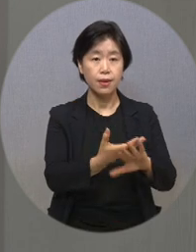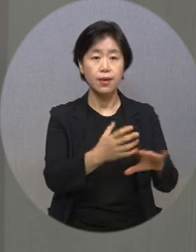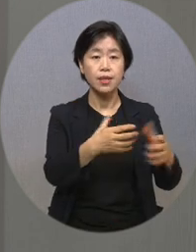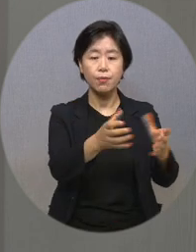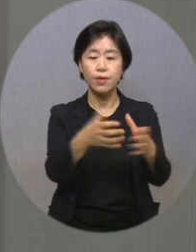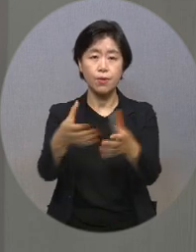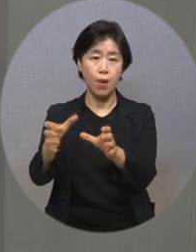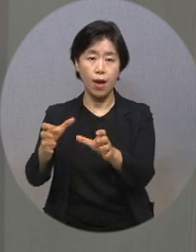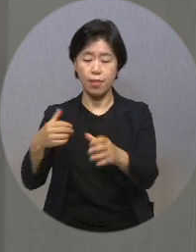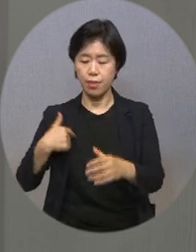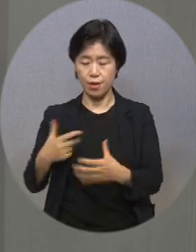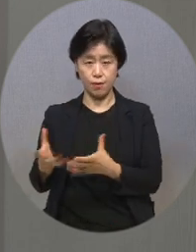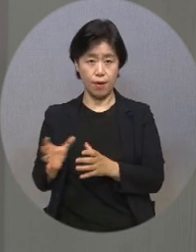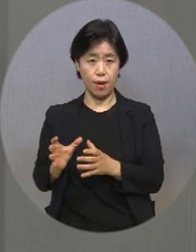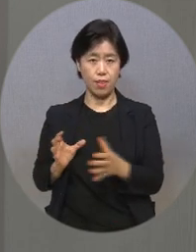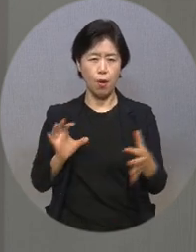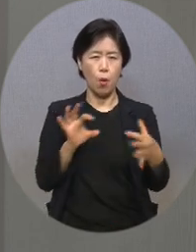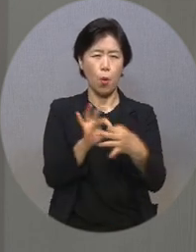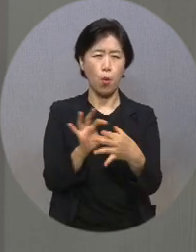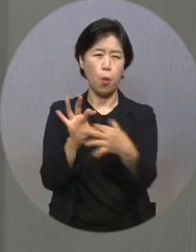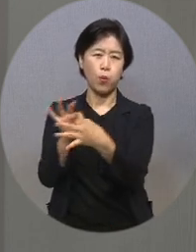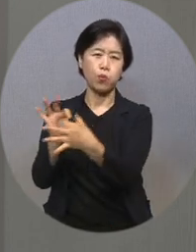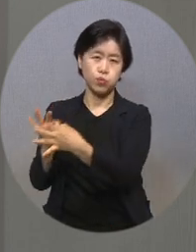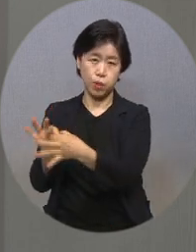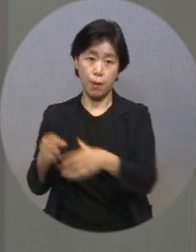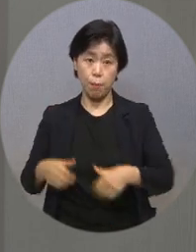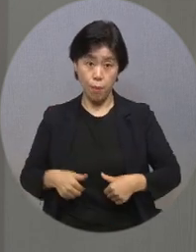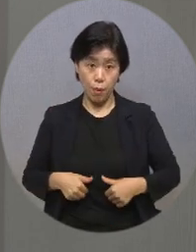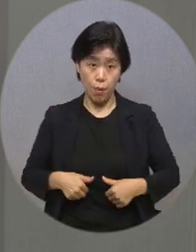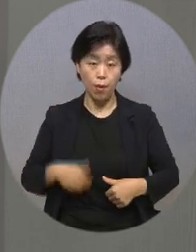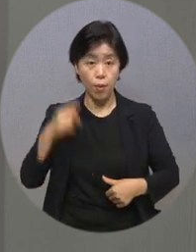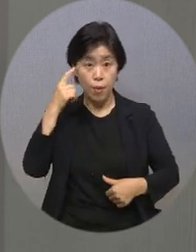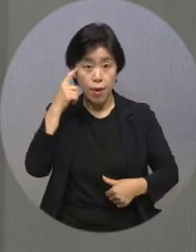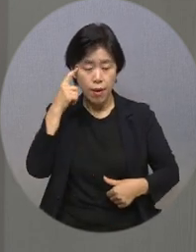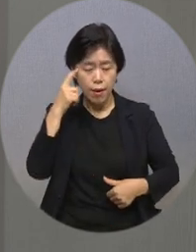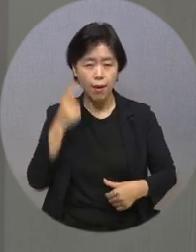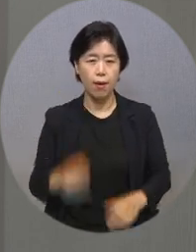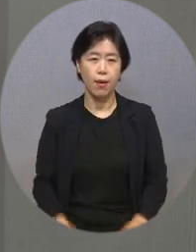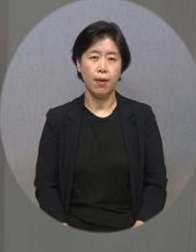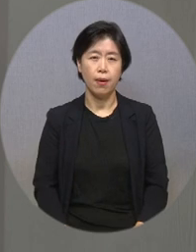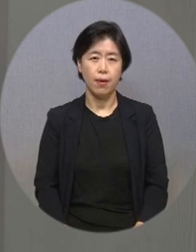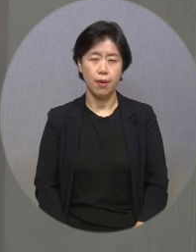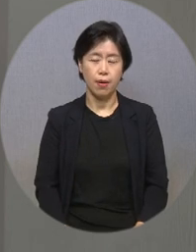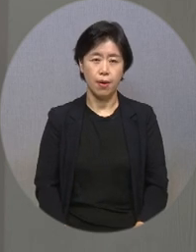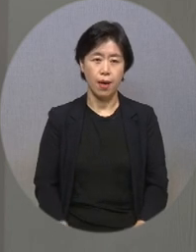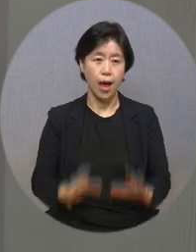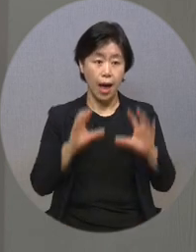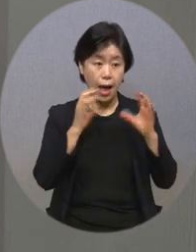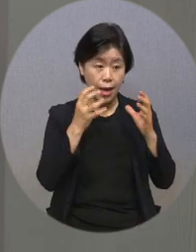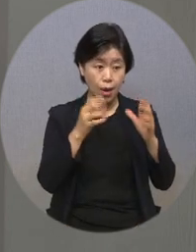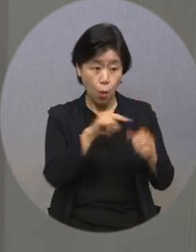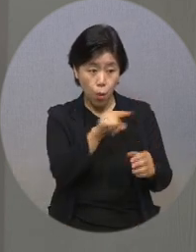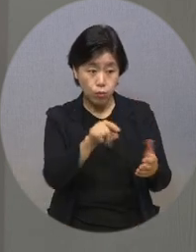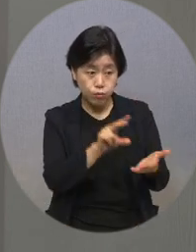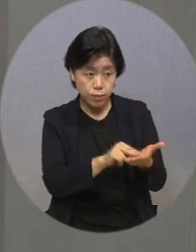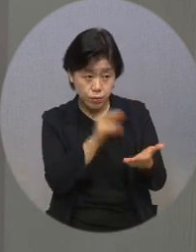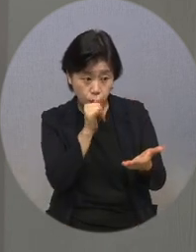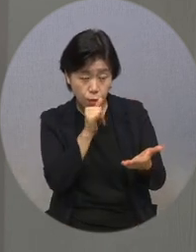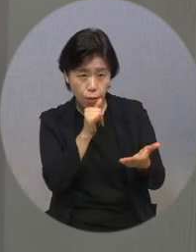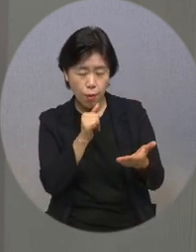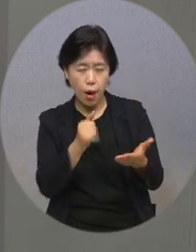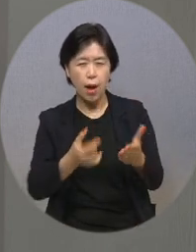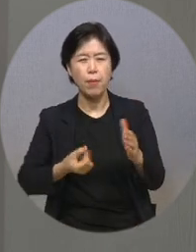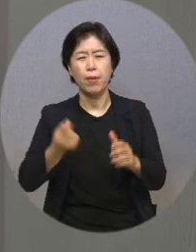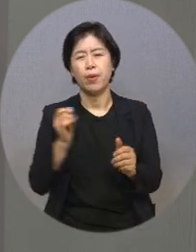네트워크를 해야만 빨리 빈곤의 사각지대에 있는 아이들을 찾아낼 수가 있다고 저는 생각을 합니다. 그래서